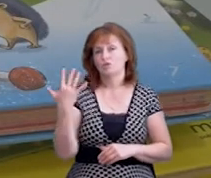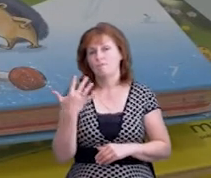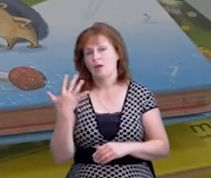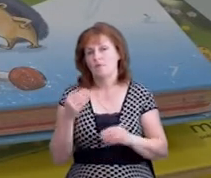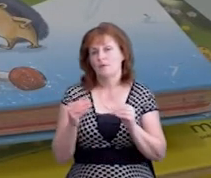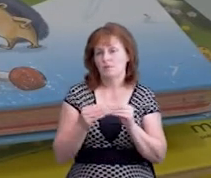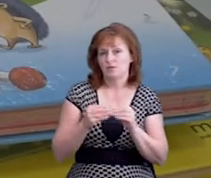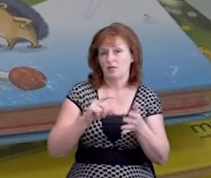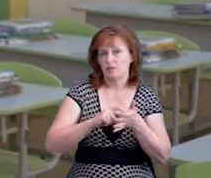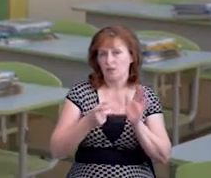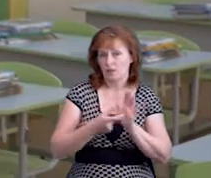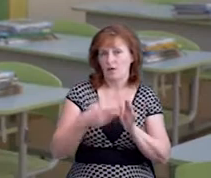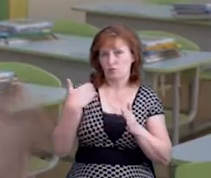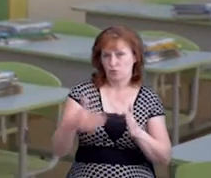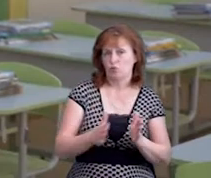1, 5, 10 класи,